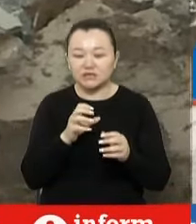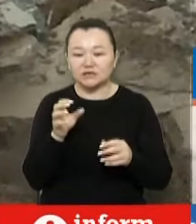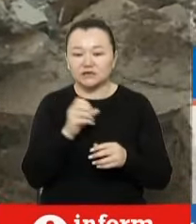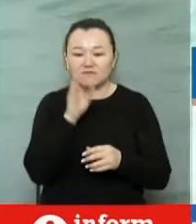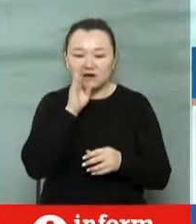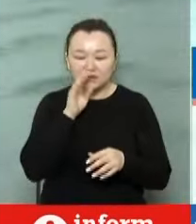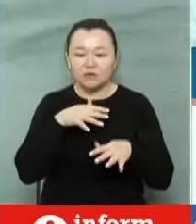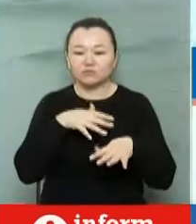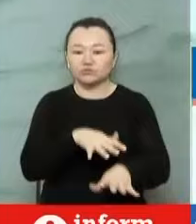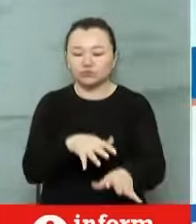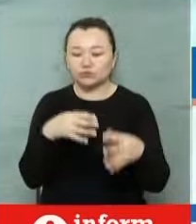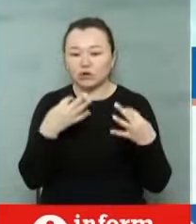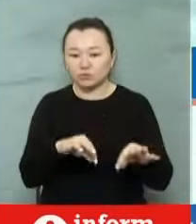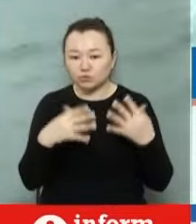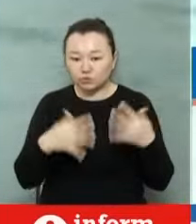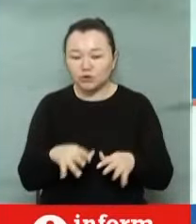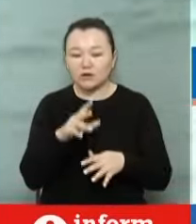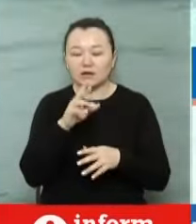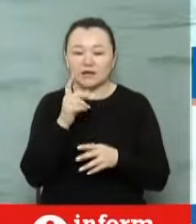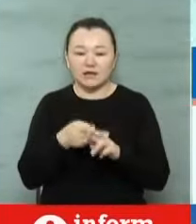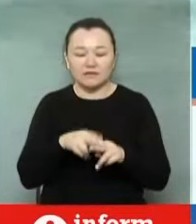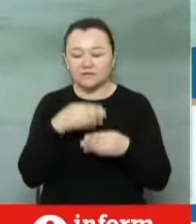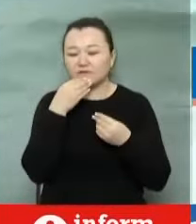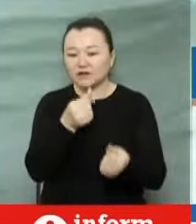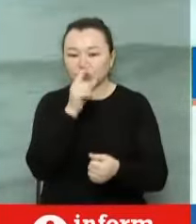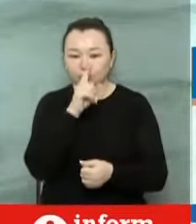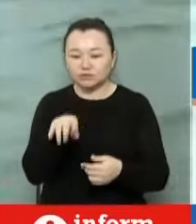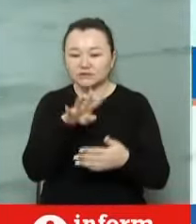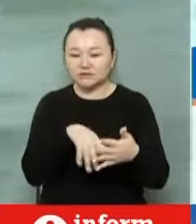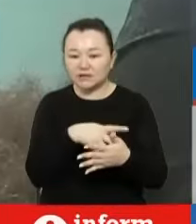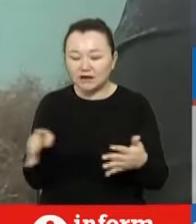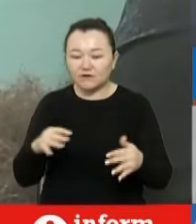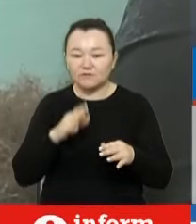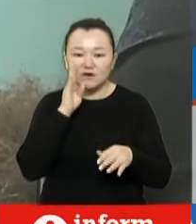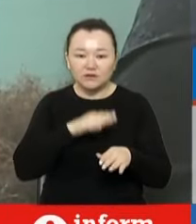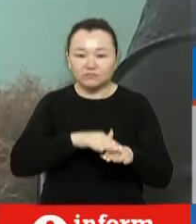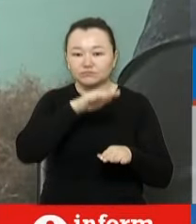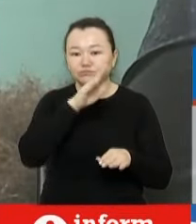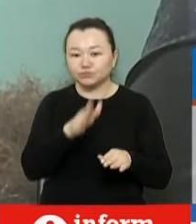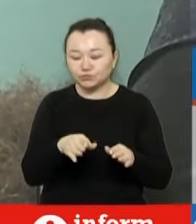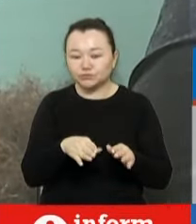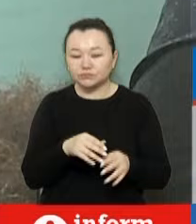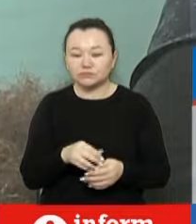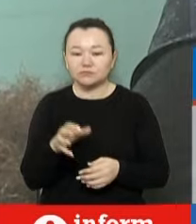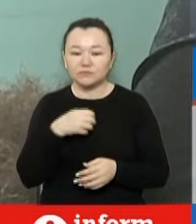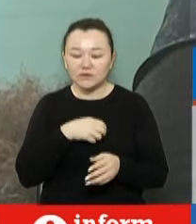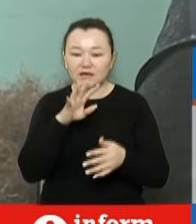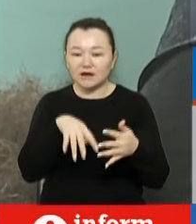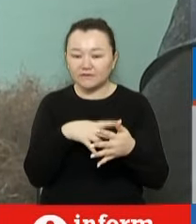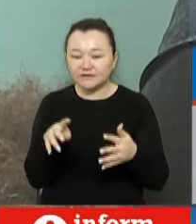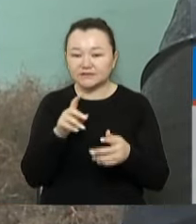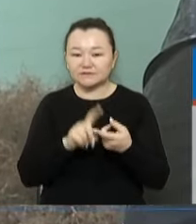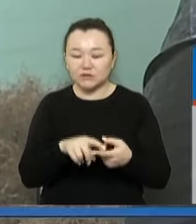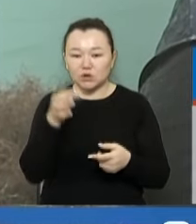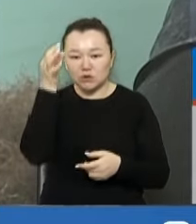действительно произвели. Но там уверены, это не отразится на графике заполняемости. Мы идем по графику наполнения